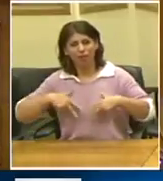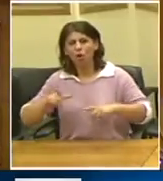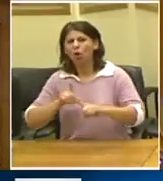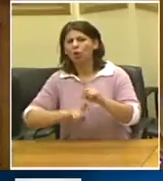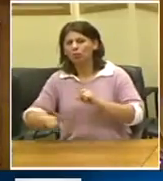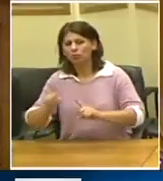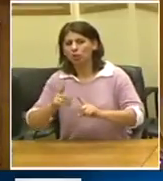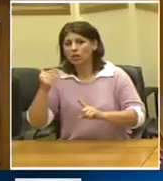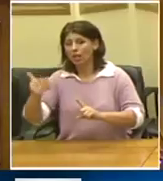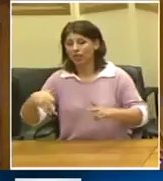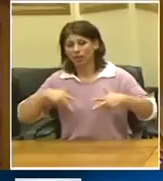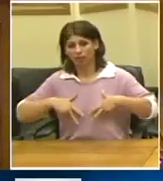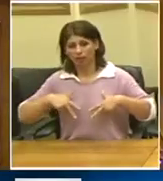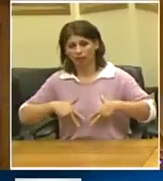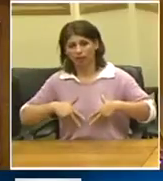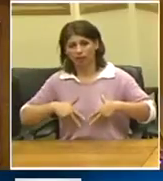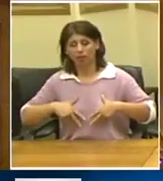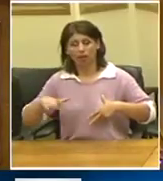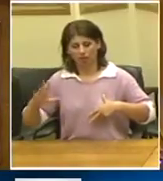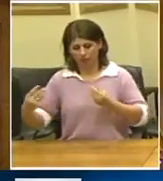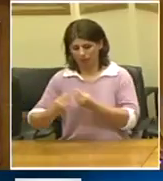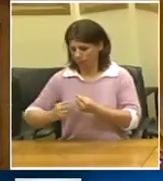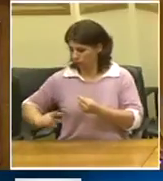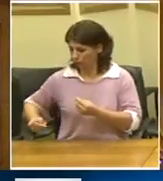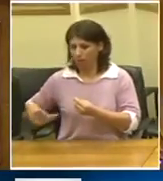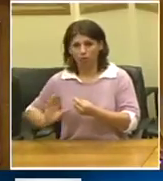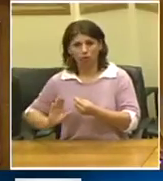νομιμοποιείται να κυβερνήσει? Φαντάζομαι ότι δεν συντάσσεστε με τους διπλανούς σας,